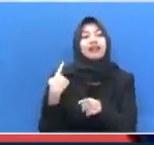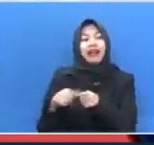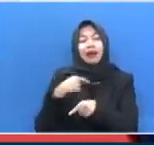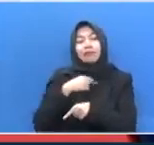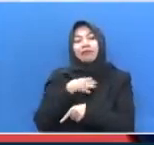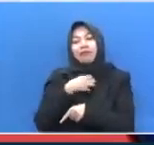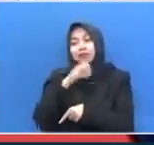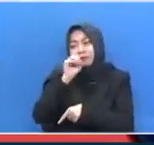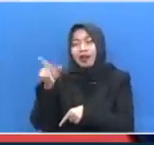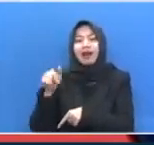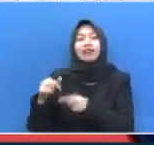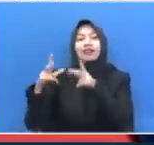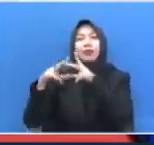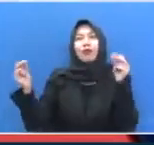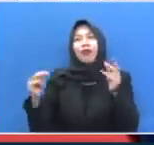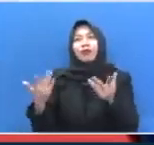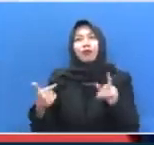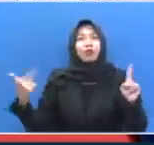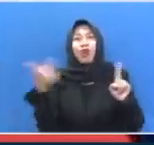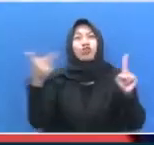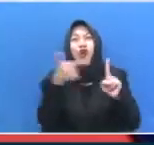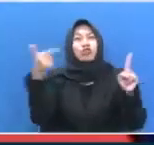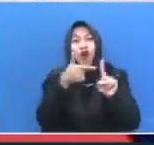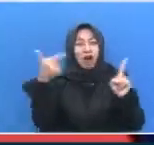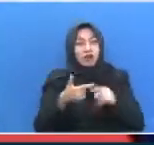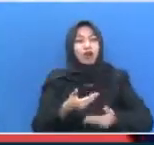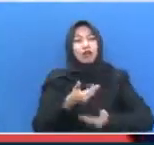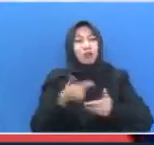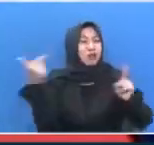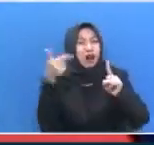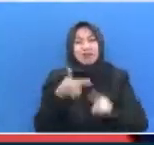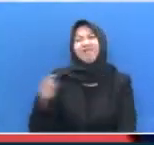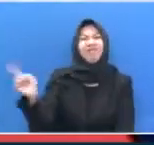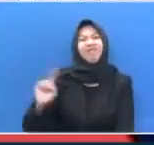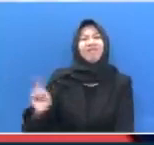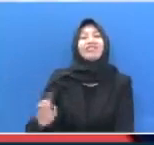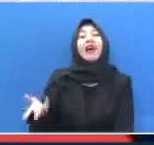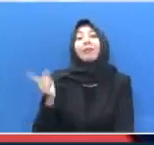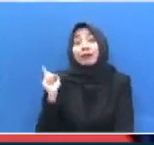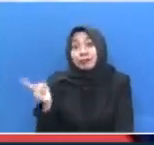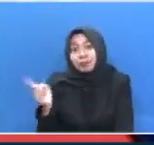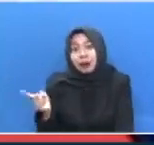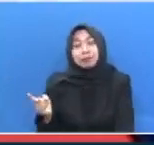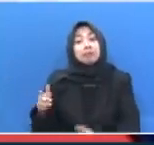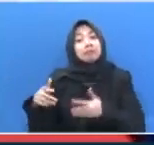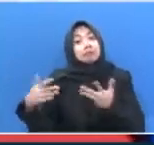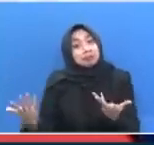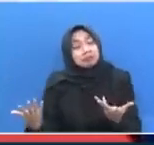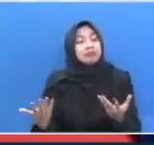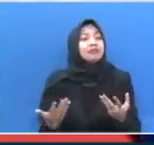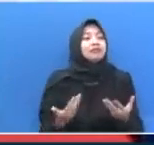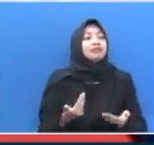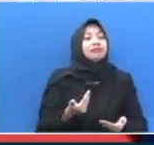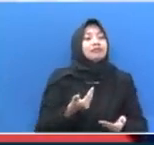menyerang dan mendound grade Anies Baswedan dan Partai Nasdem karena bukan tidak mungkin apa yang disampaikan oleh kawan-kawan Nasdem itu bisa